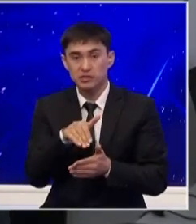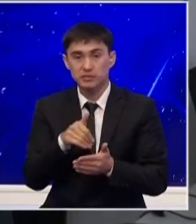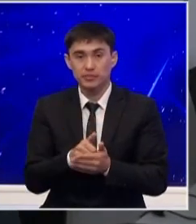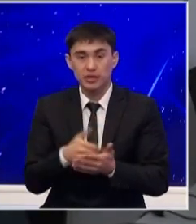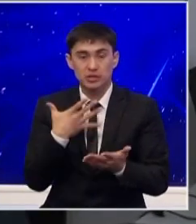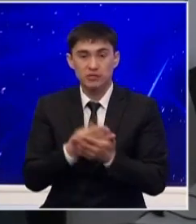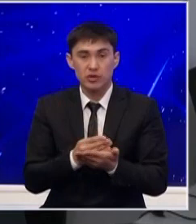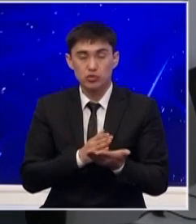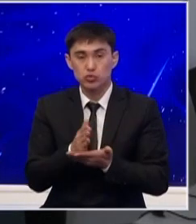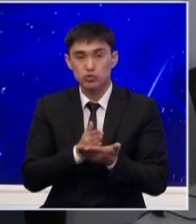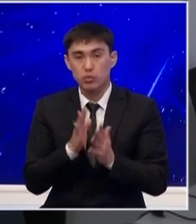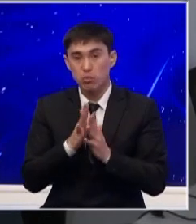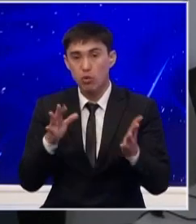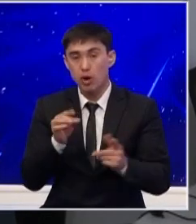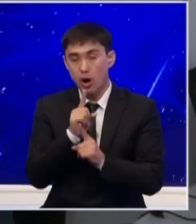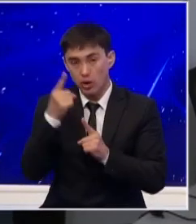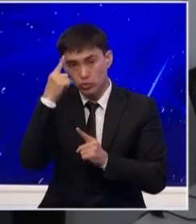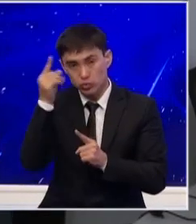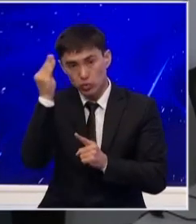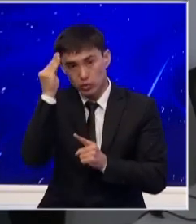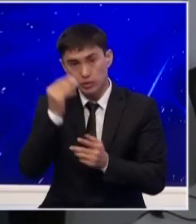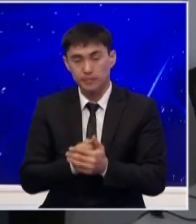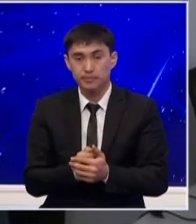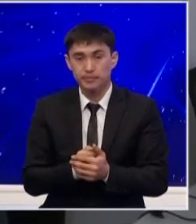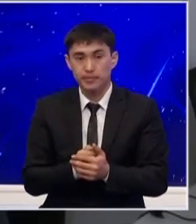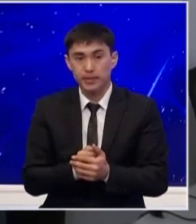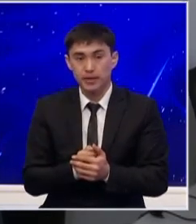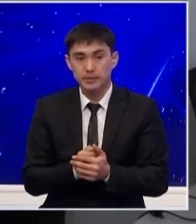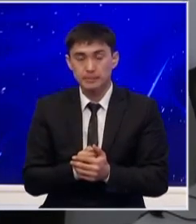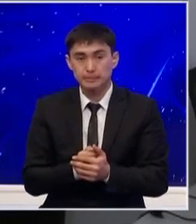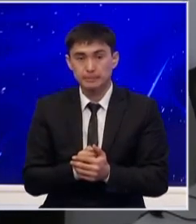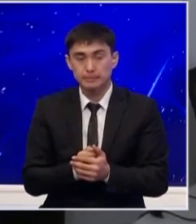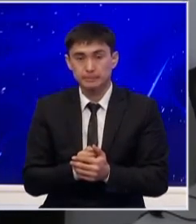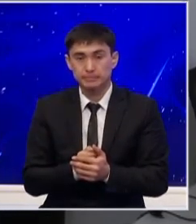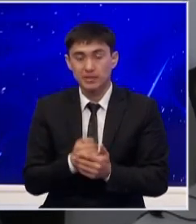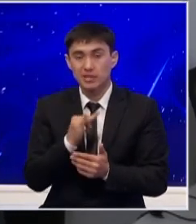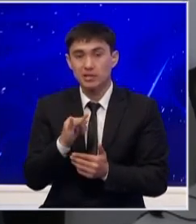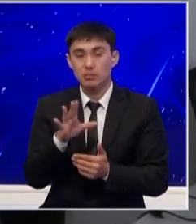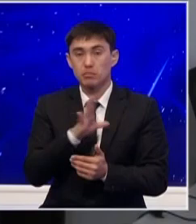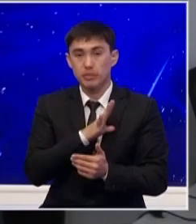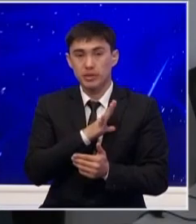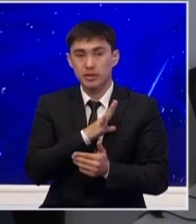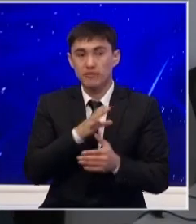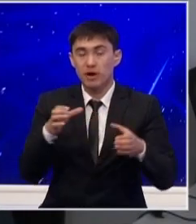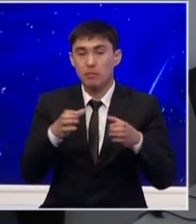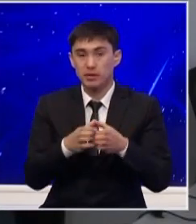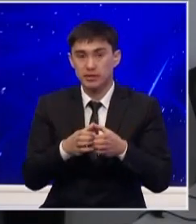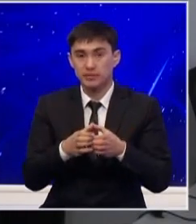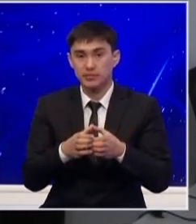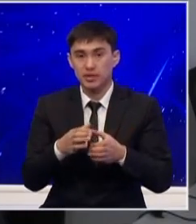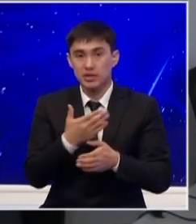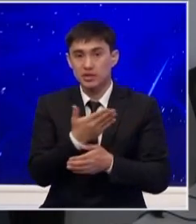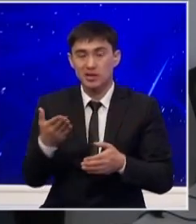к своей службе более осознанно, да, и были в команде